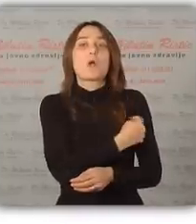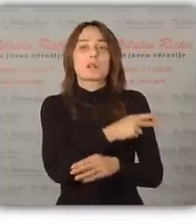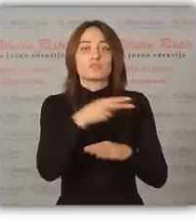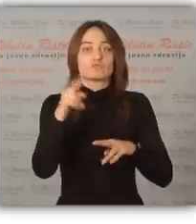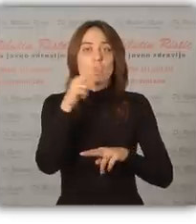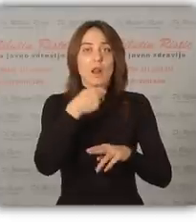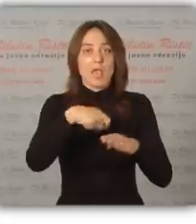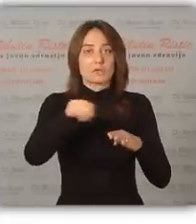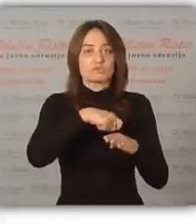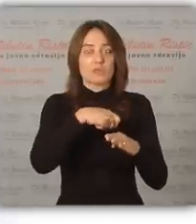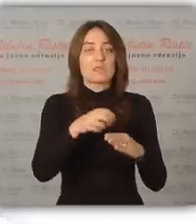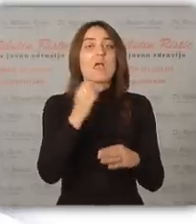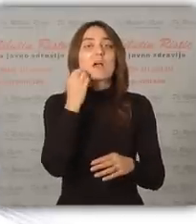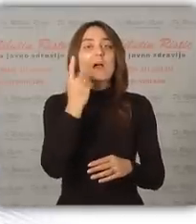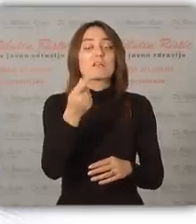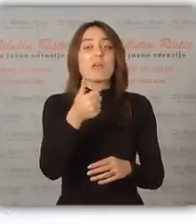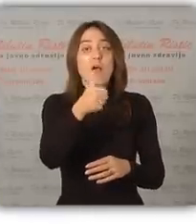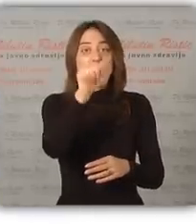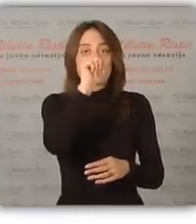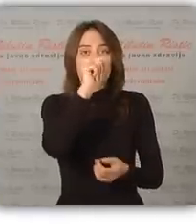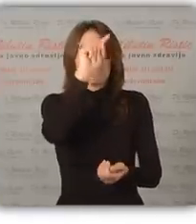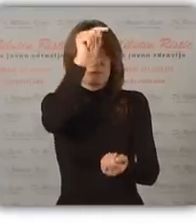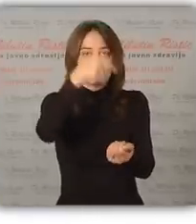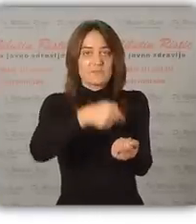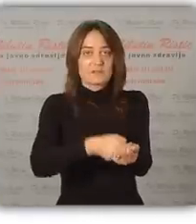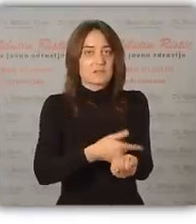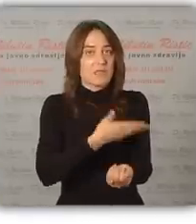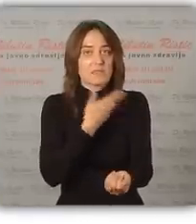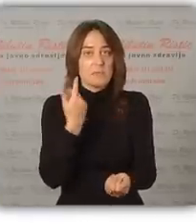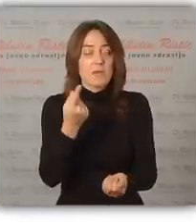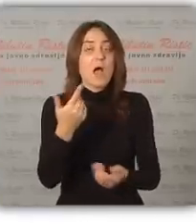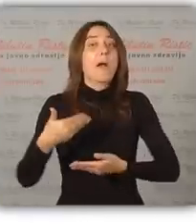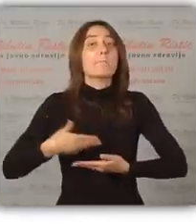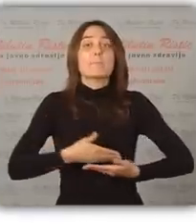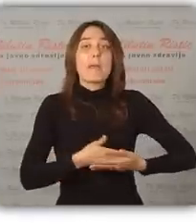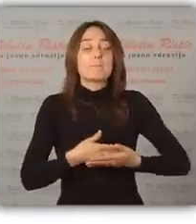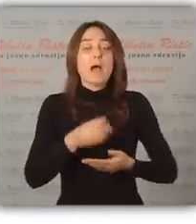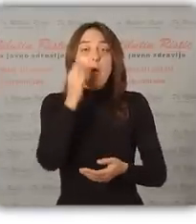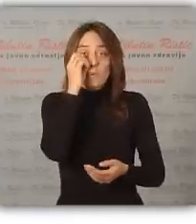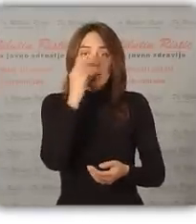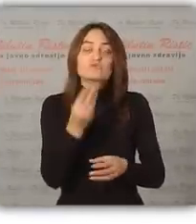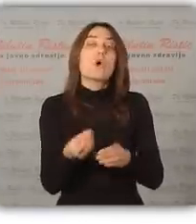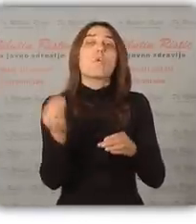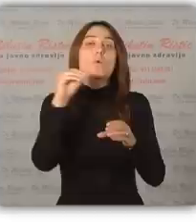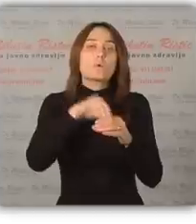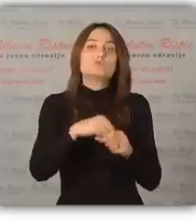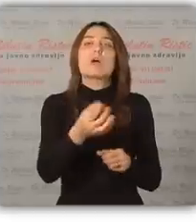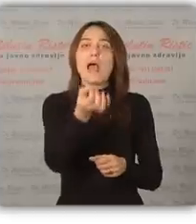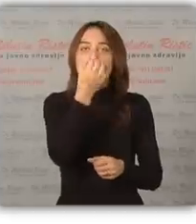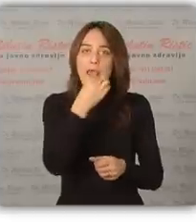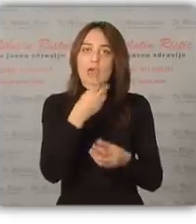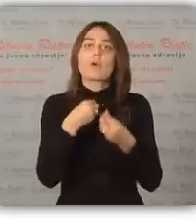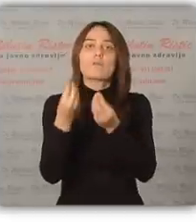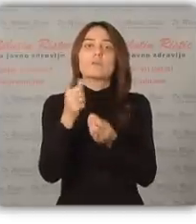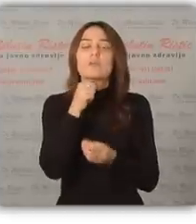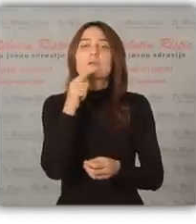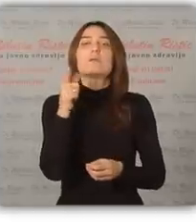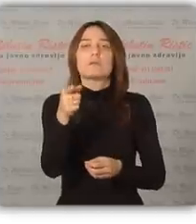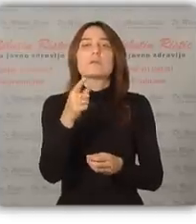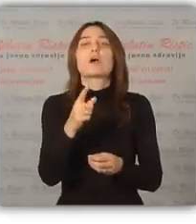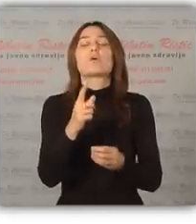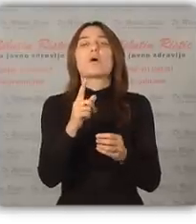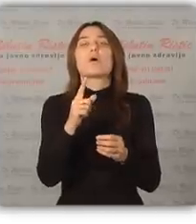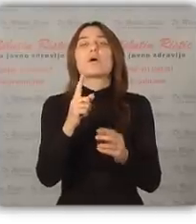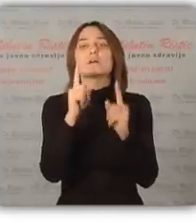se bolničko lečenje kada je put rehidratacije intravenski, ako je beba ugrožena, uključuju se antibiotici i tako